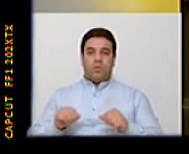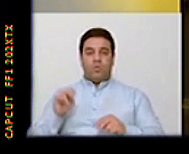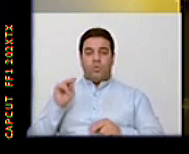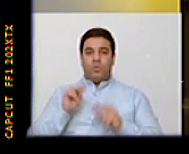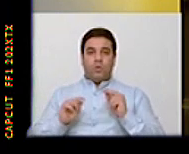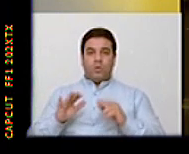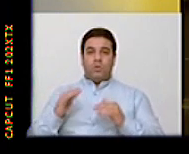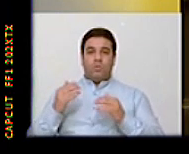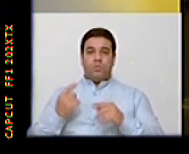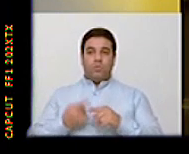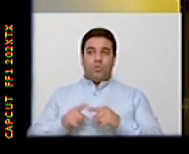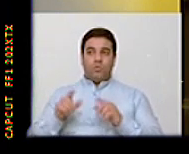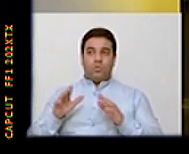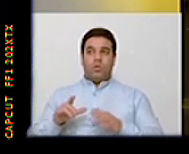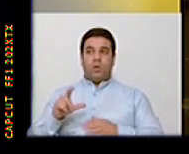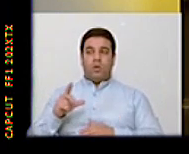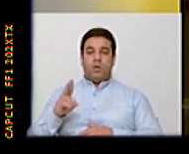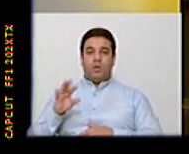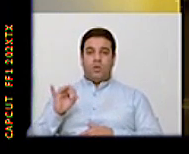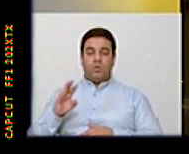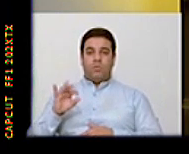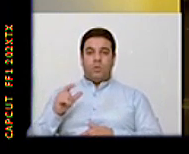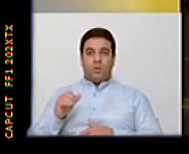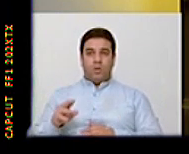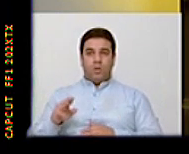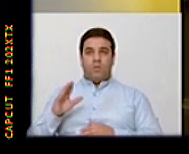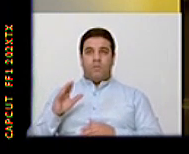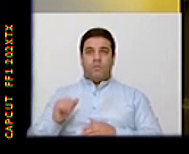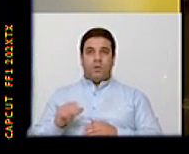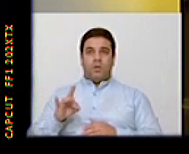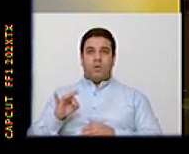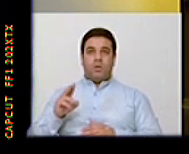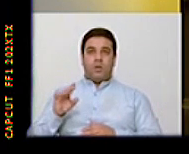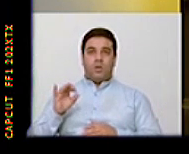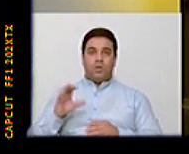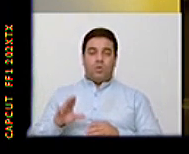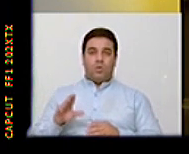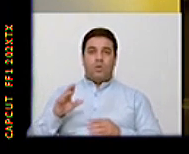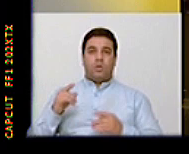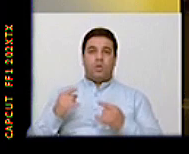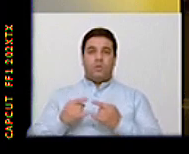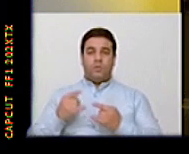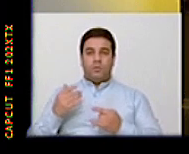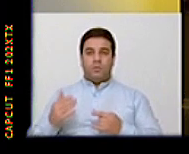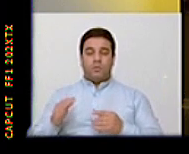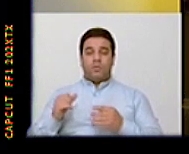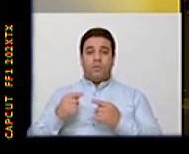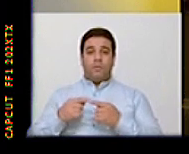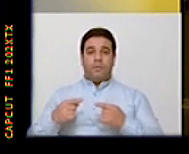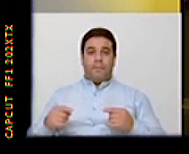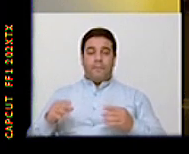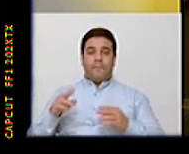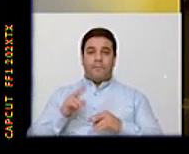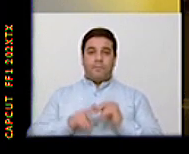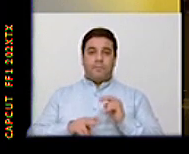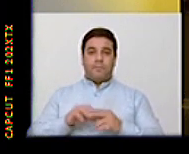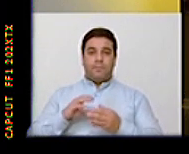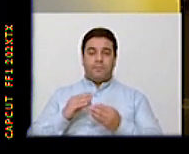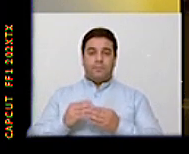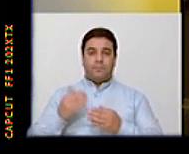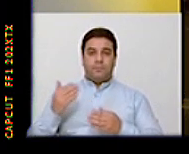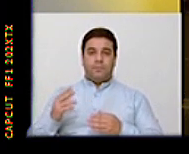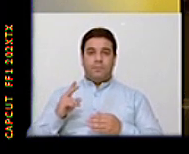o'rganasiz. Bu yerda elektromagnit tebranishlar, ya'ni radioda, televideniyada va boshqa qurilmalarda